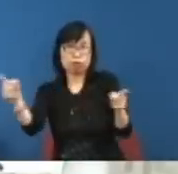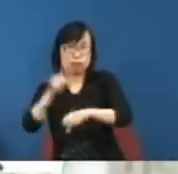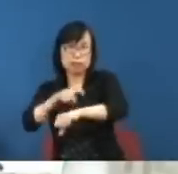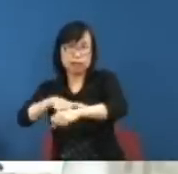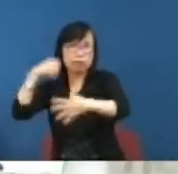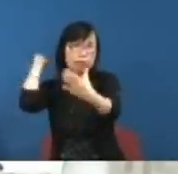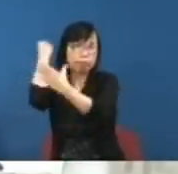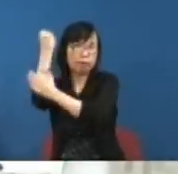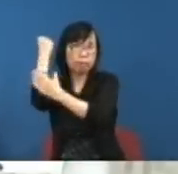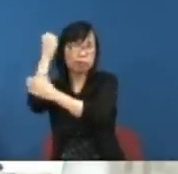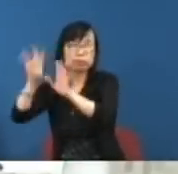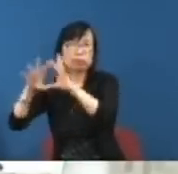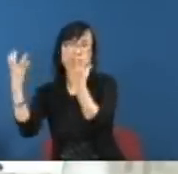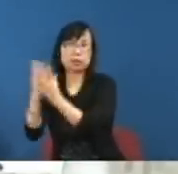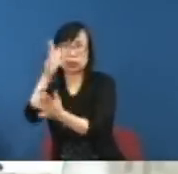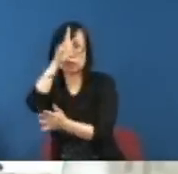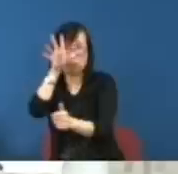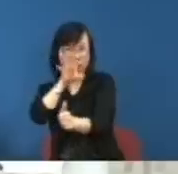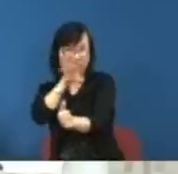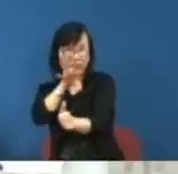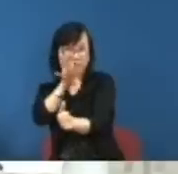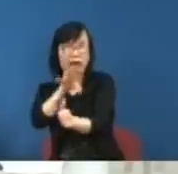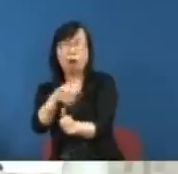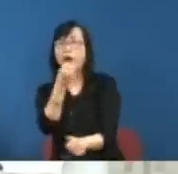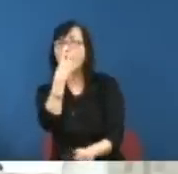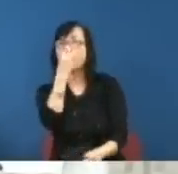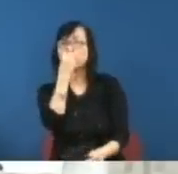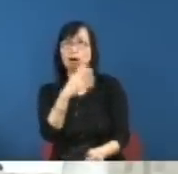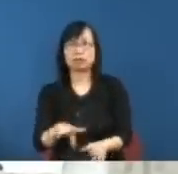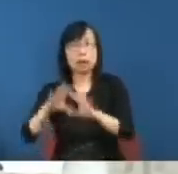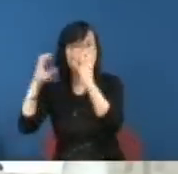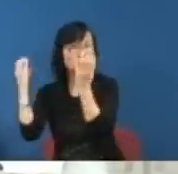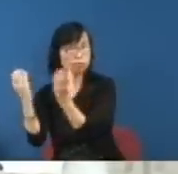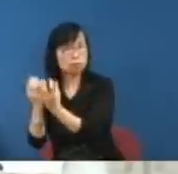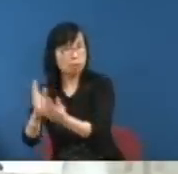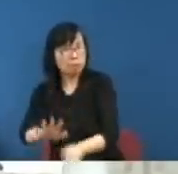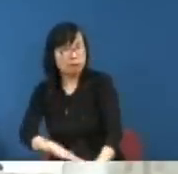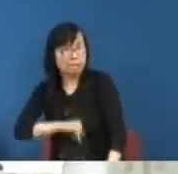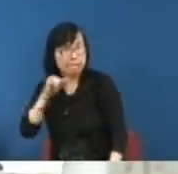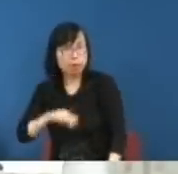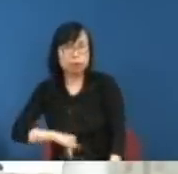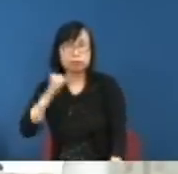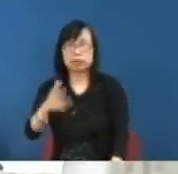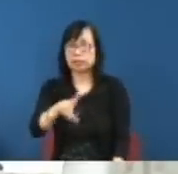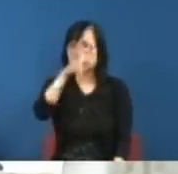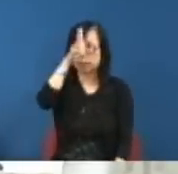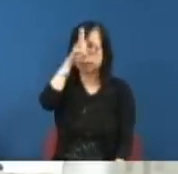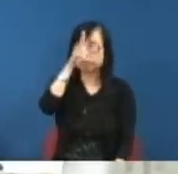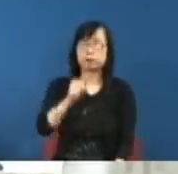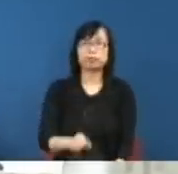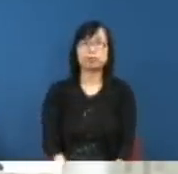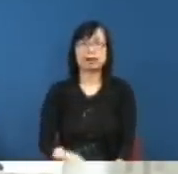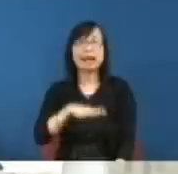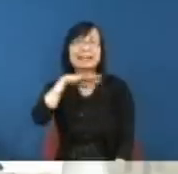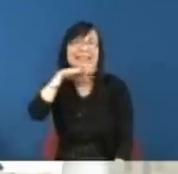個反對黨嘅政黨喺度譴責香港一啲群眾唔滿意香港政府嘅假政特區政府嘅